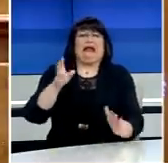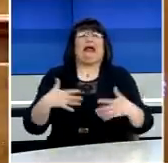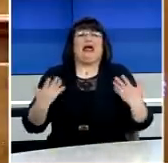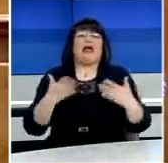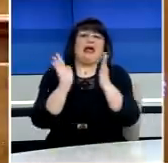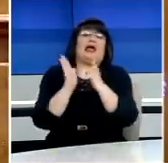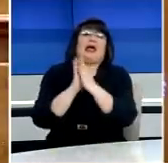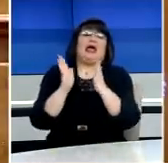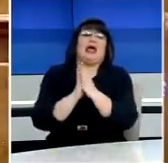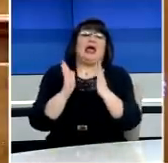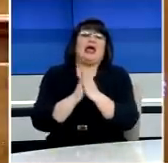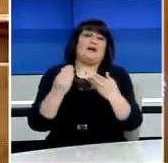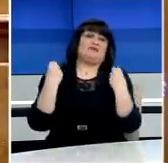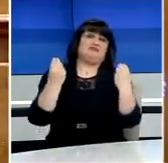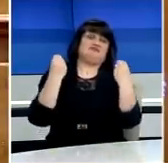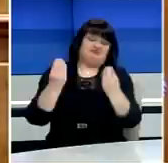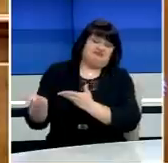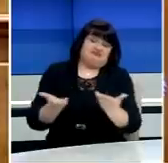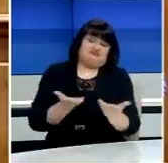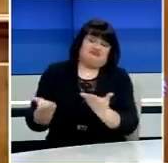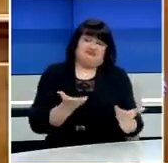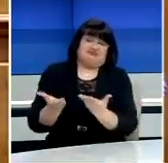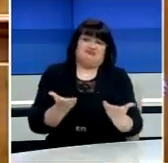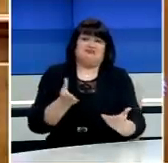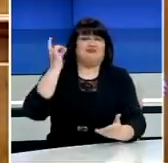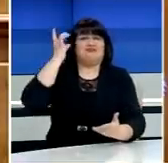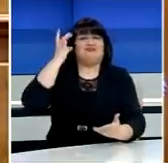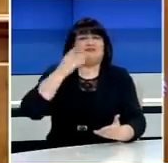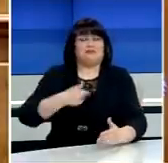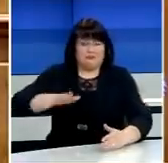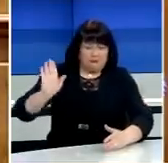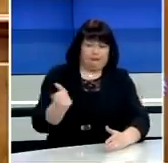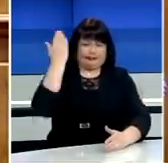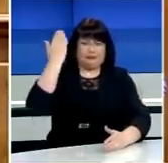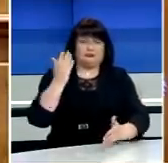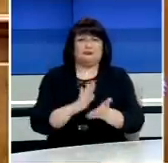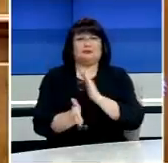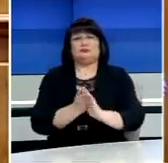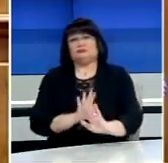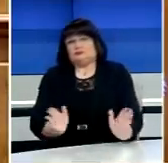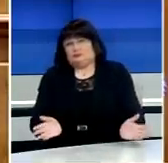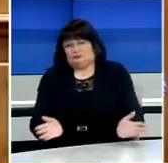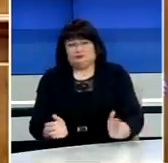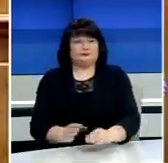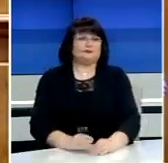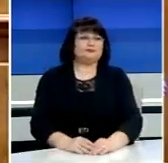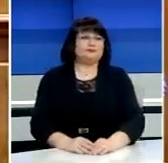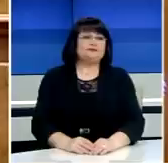που του λέγανε σανά, που στρώνανε σανά για να περάσει στις αγορές, το διώξανε ξανά εκτός αγορών.